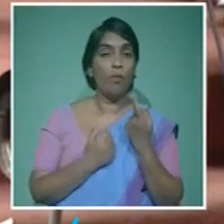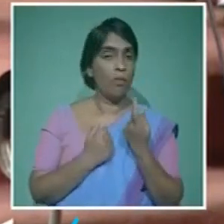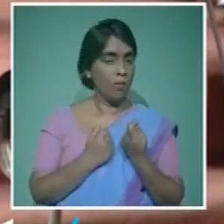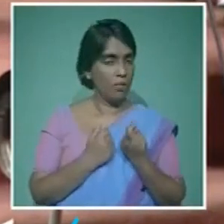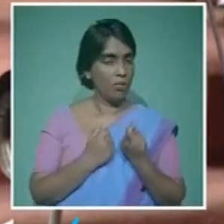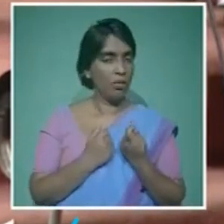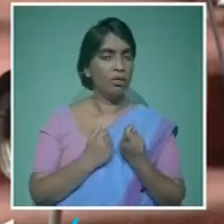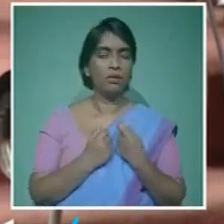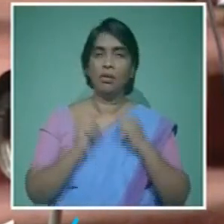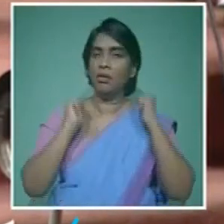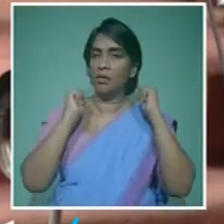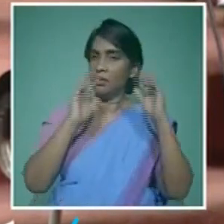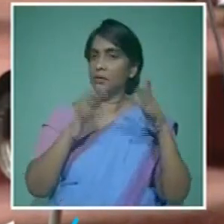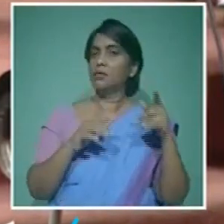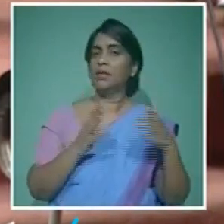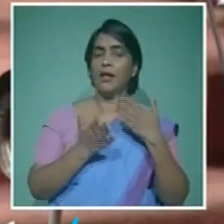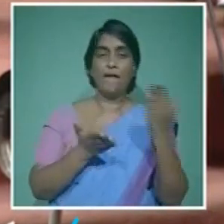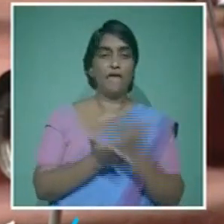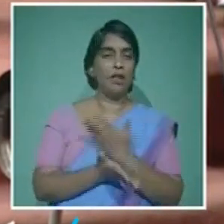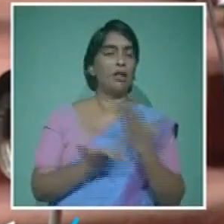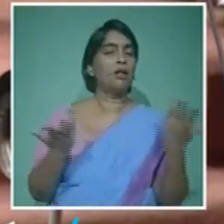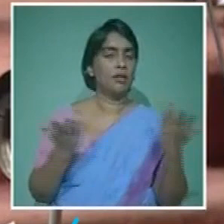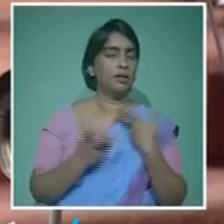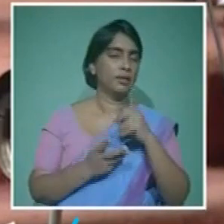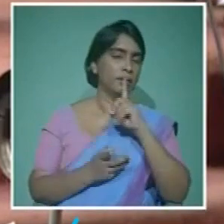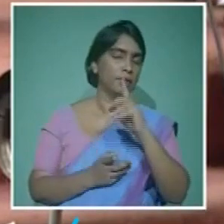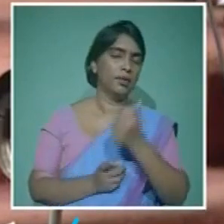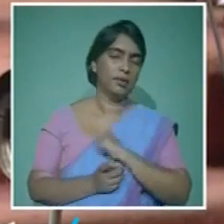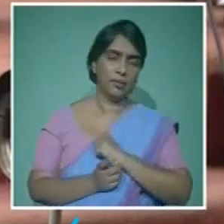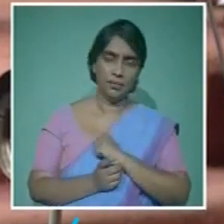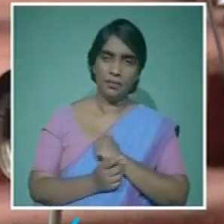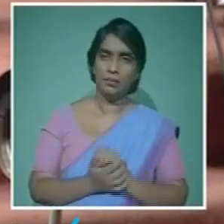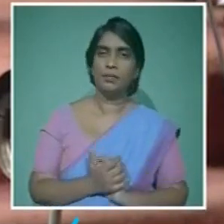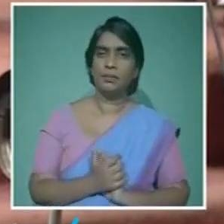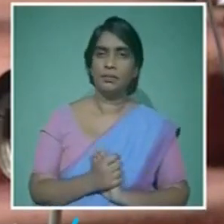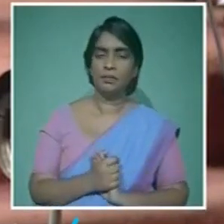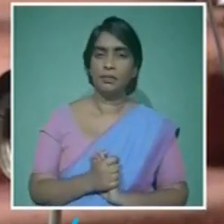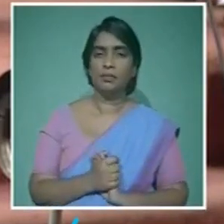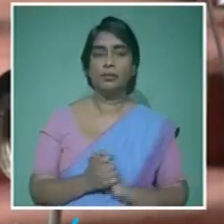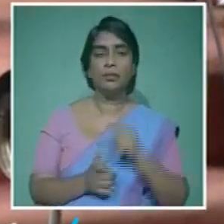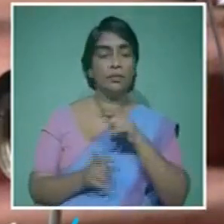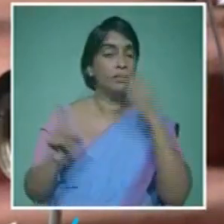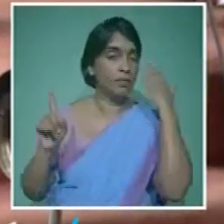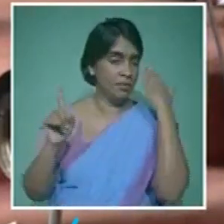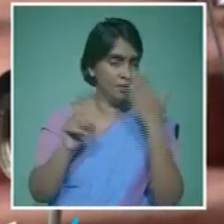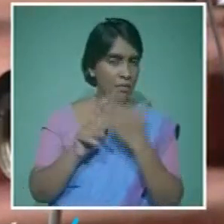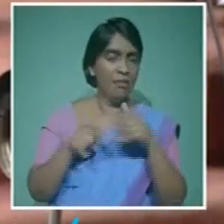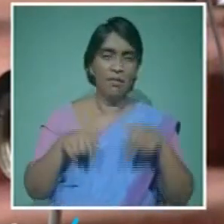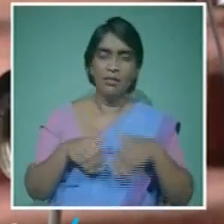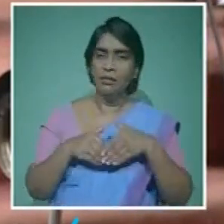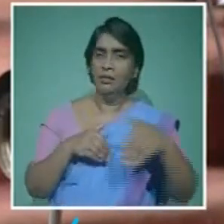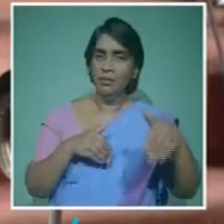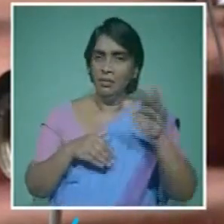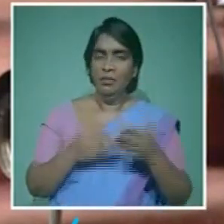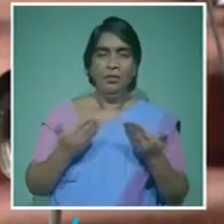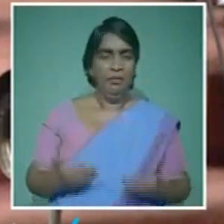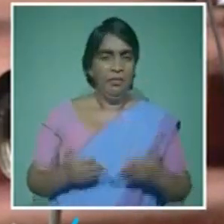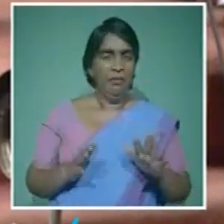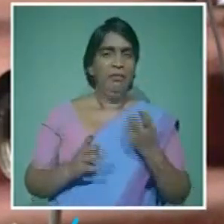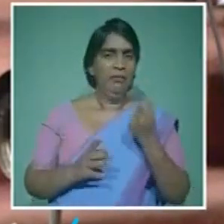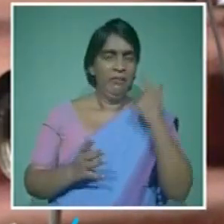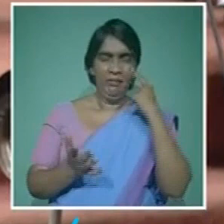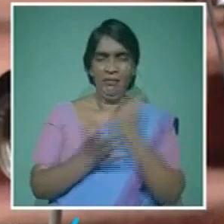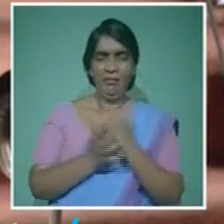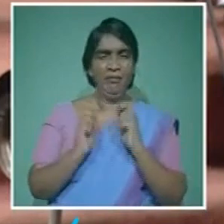இம்முறை, அதற்காக குறித்து கூட ஒதுக்கப்படவில்லை, பெரிதாக ஒதுக்கப்படவில்லை. இதையெல்லாம் இன்று இருக்கின்ற பொருளாதார நிலையிலே